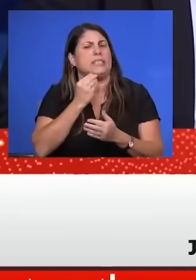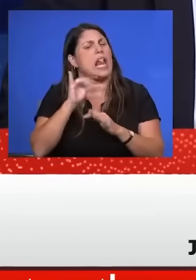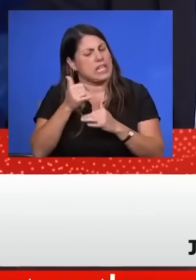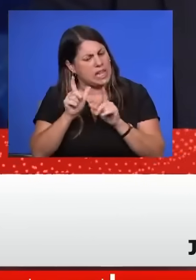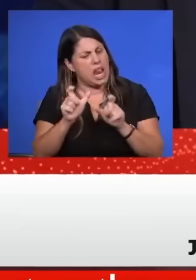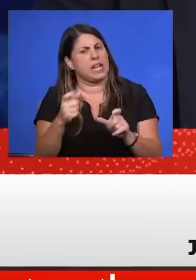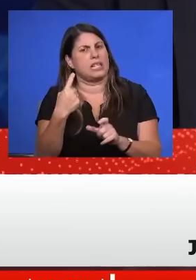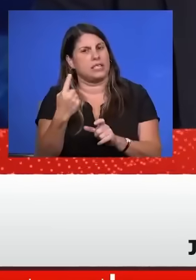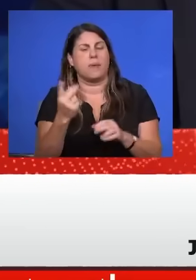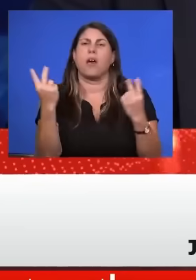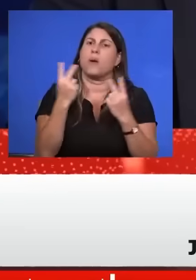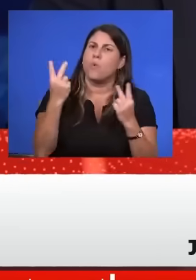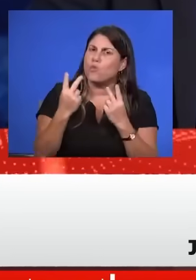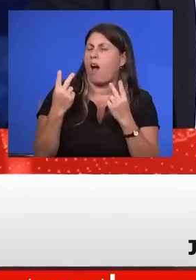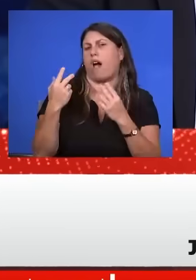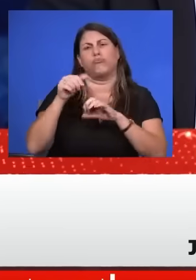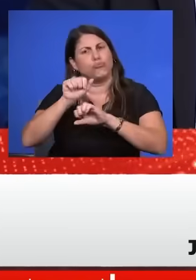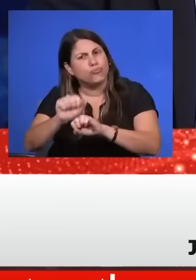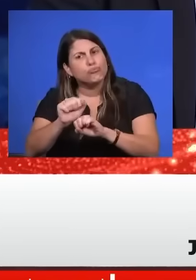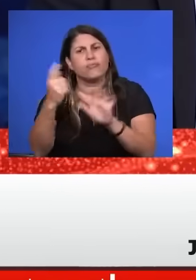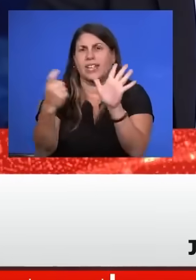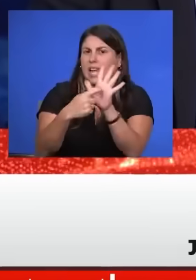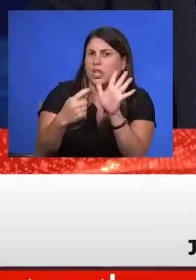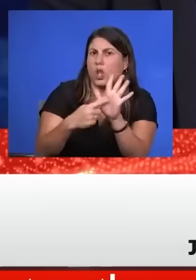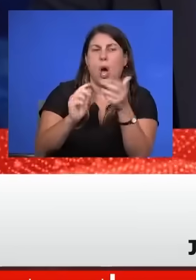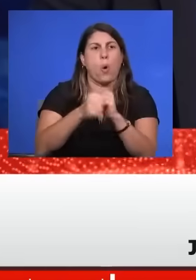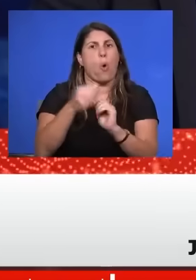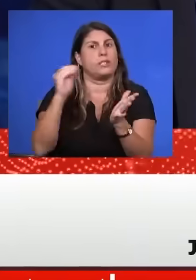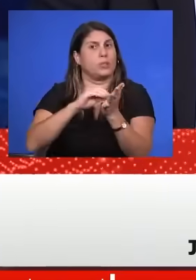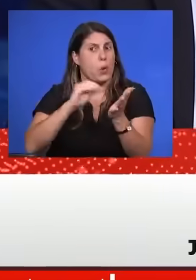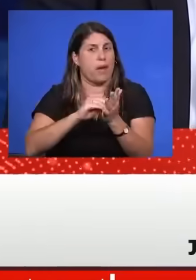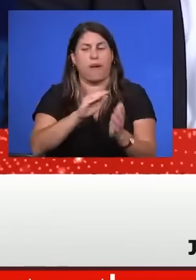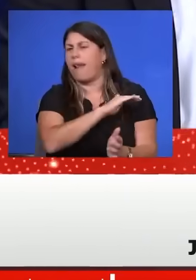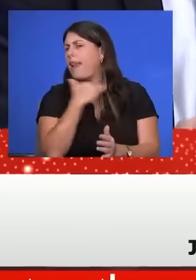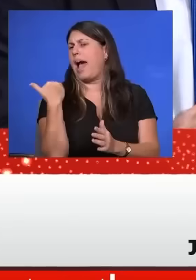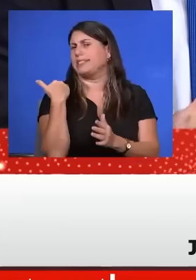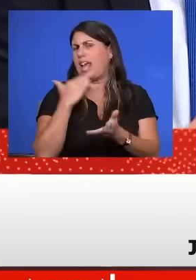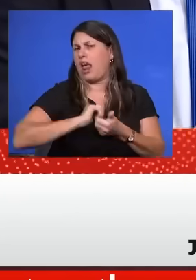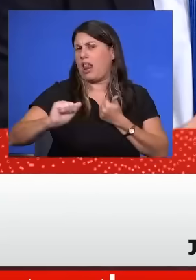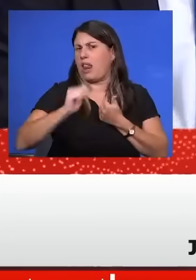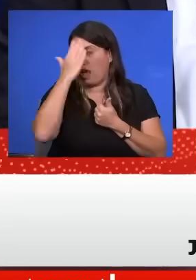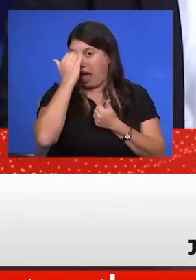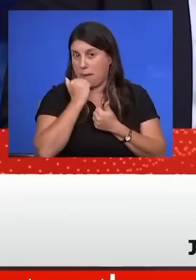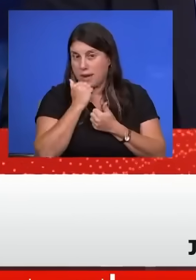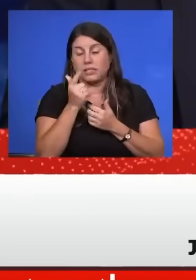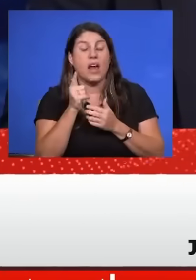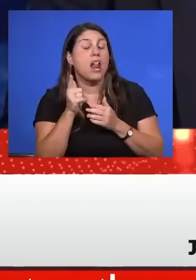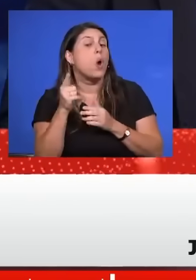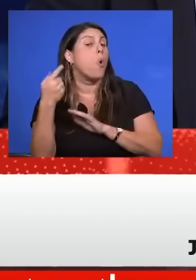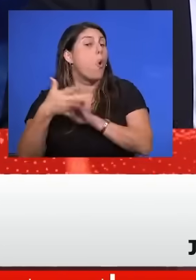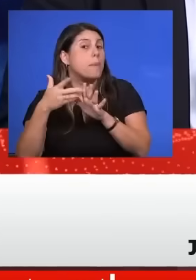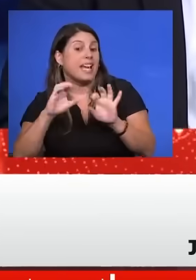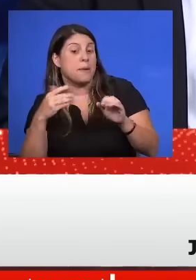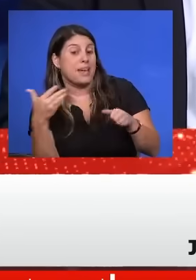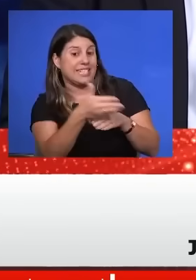בכל הדרישה או הצורך לחסל את חמאס, אבל הוא אומר, אם מדובר על כריסה קרקעית ממוקדת, אנחנו בעד. אם